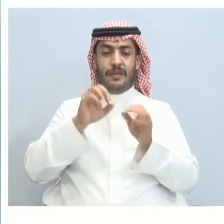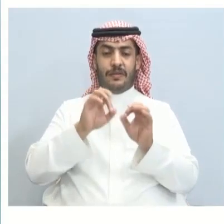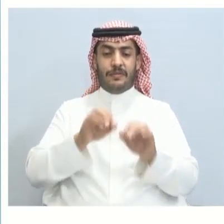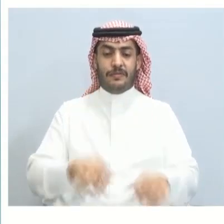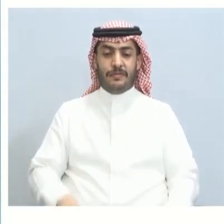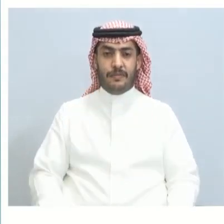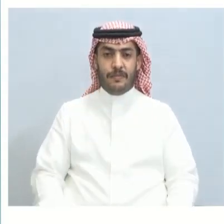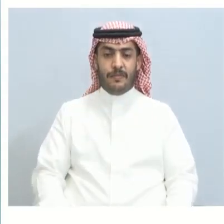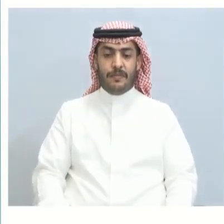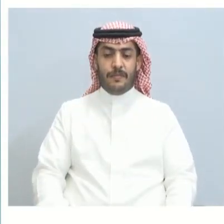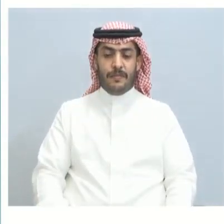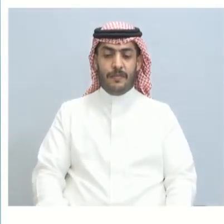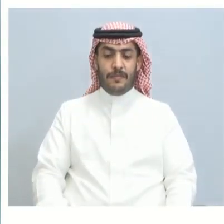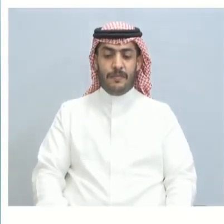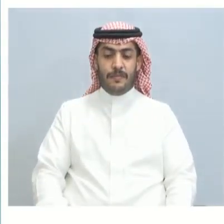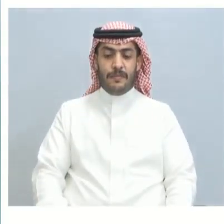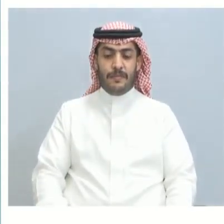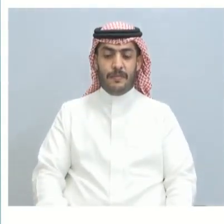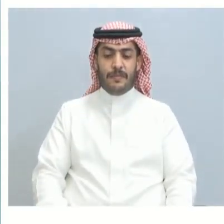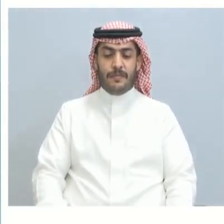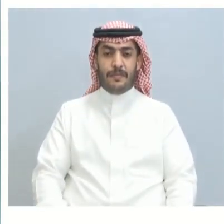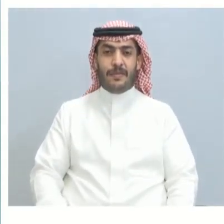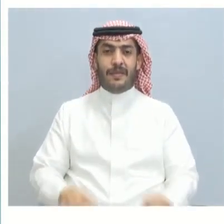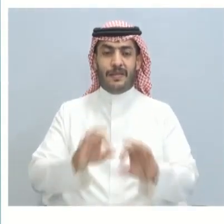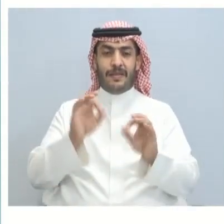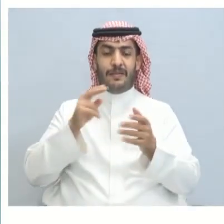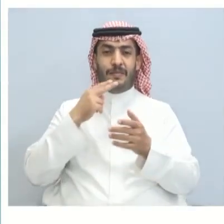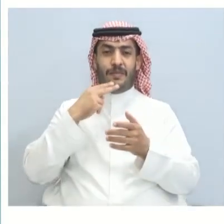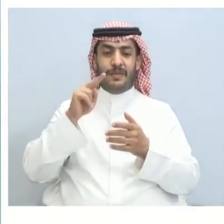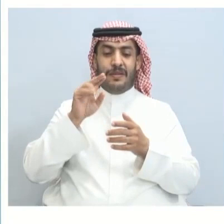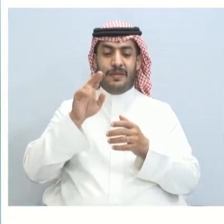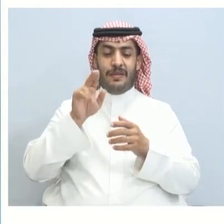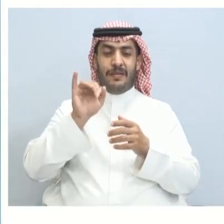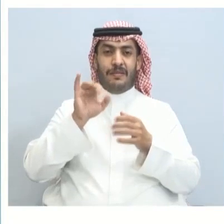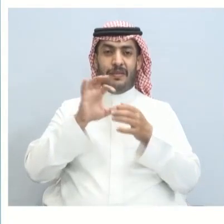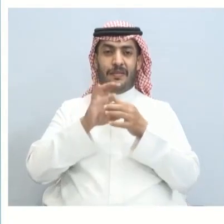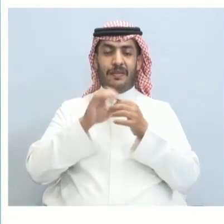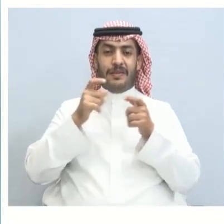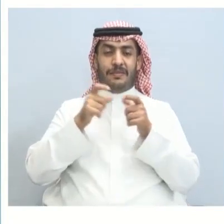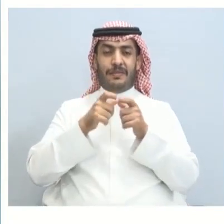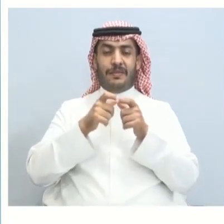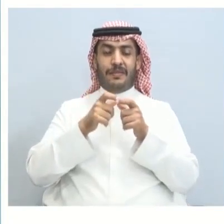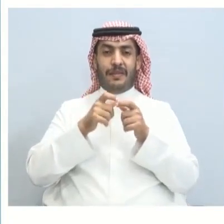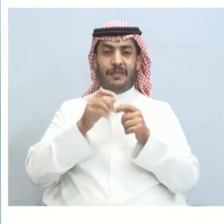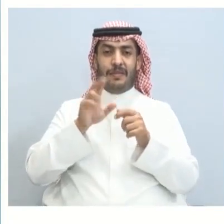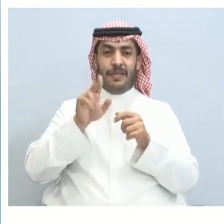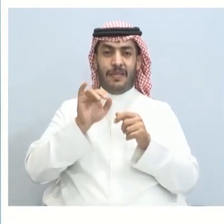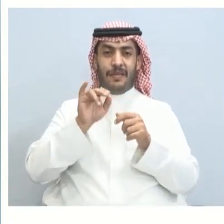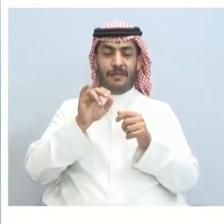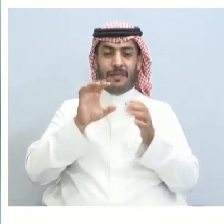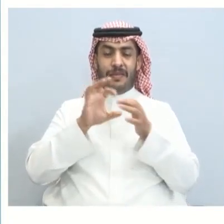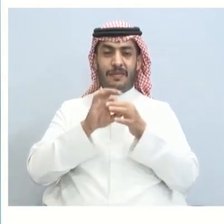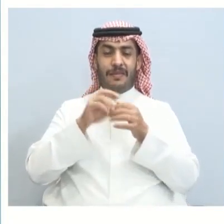المشاركين فيه اعداد المراسلات التي تم الاتفاق عليها خلا الاجتماع قد يتم الاتفاق على ان